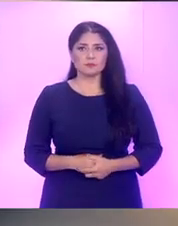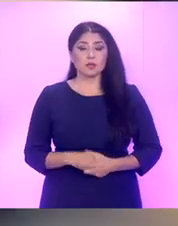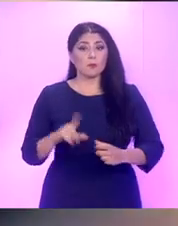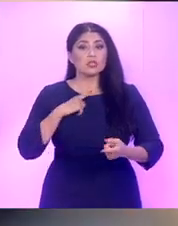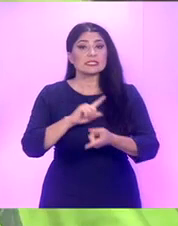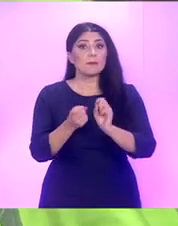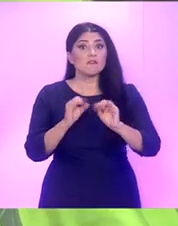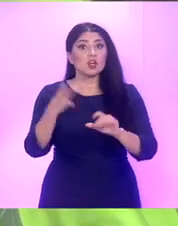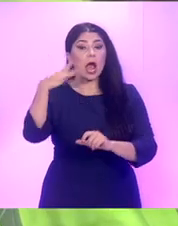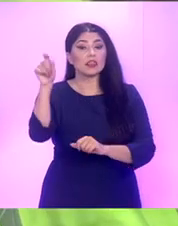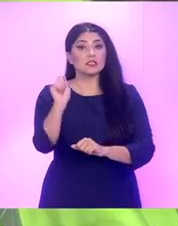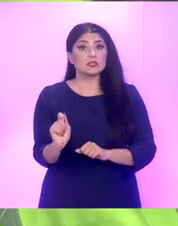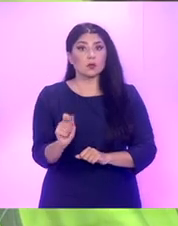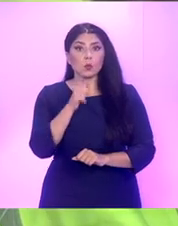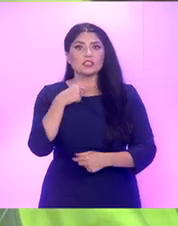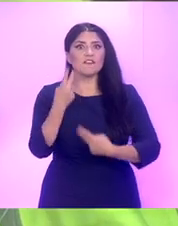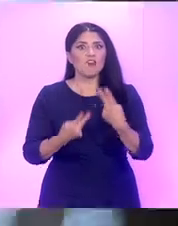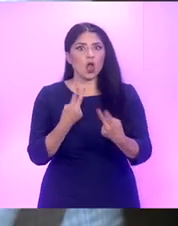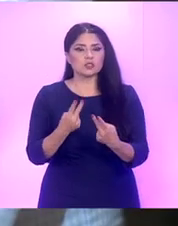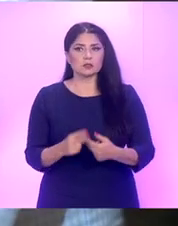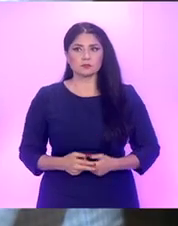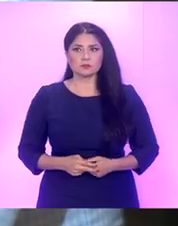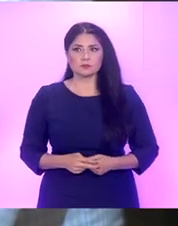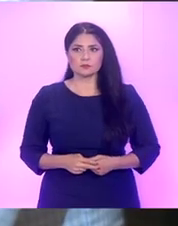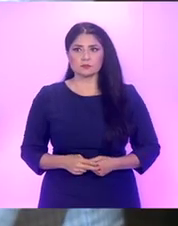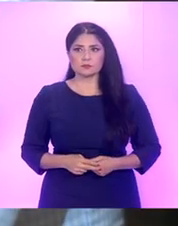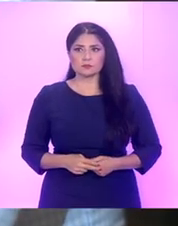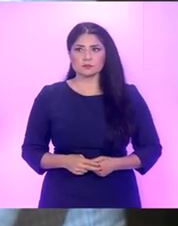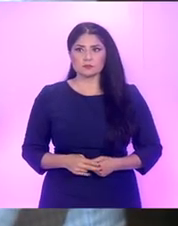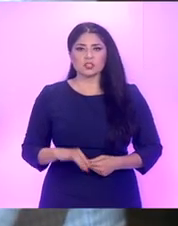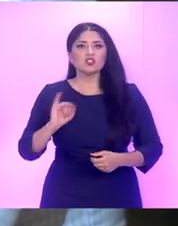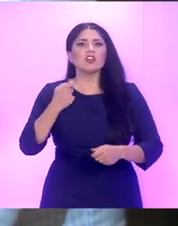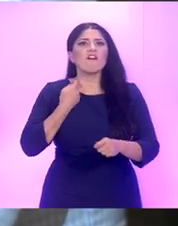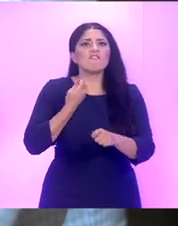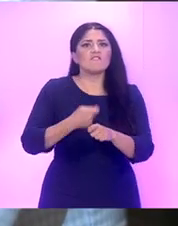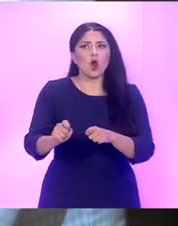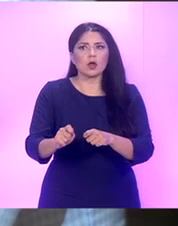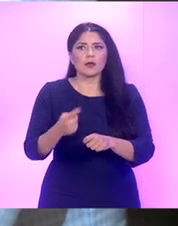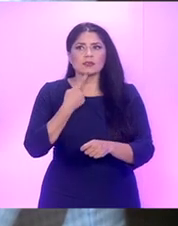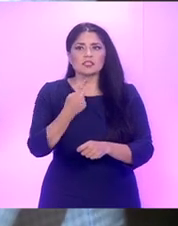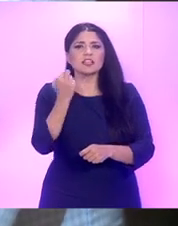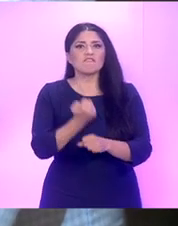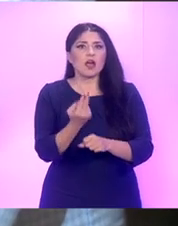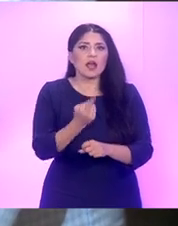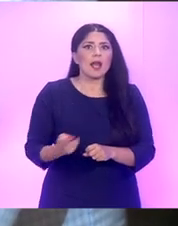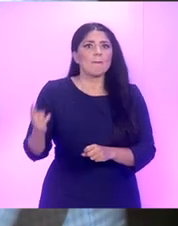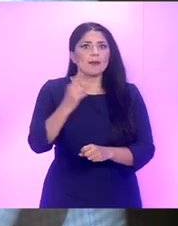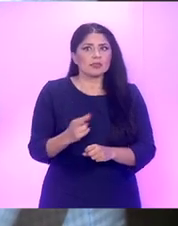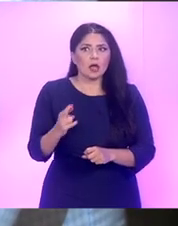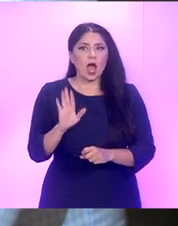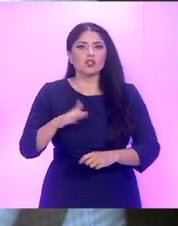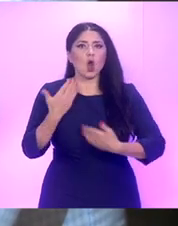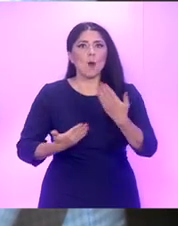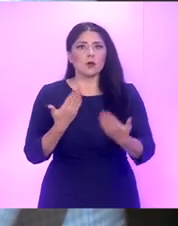schimbul de informații cu alte țări în care este folosit. Vor fi și incendierile atunci când se comit în mod repetat. Vor fi și